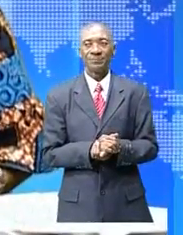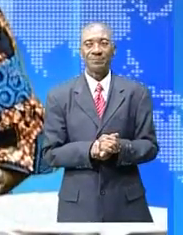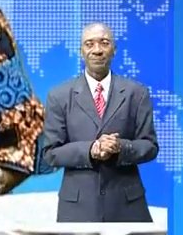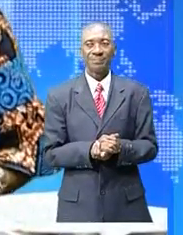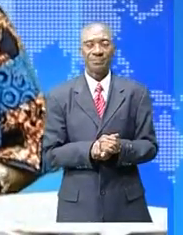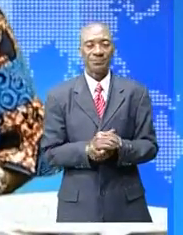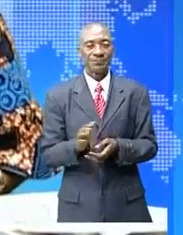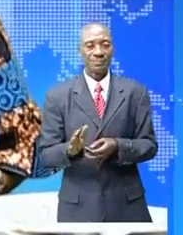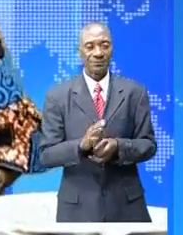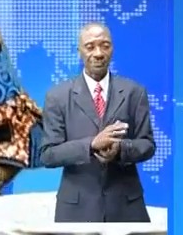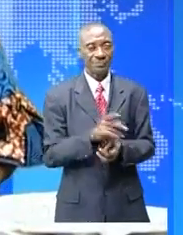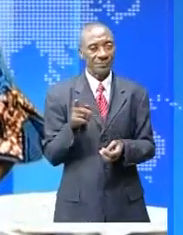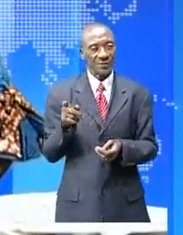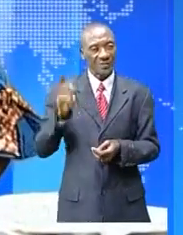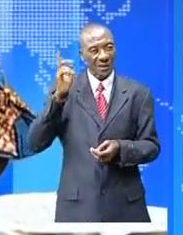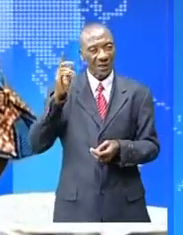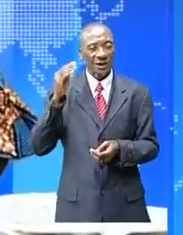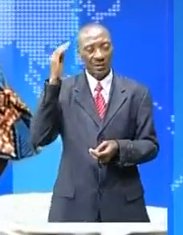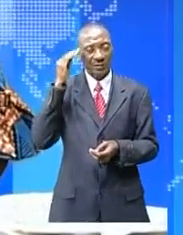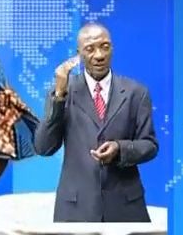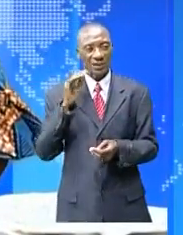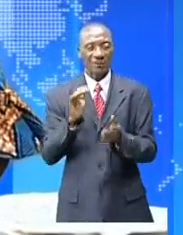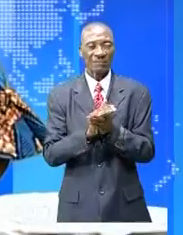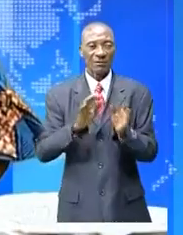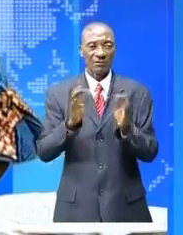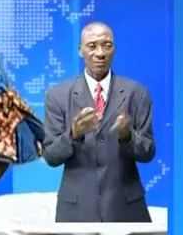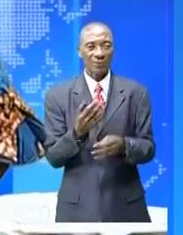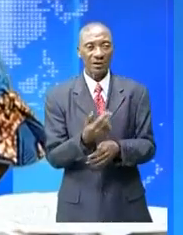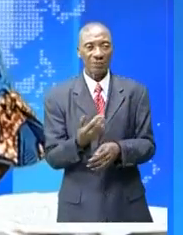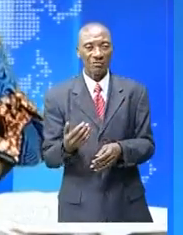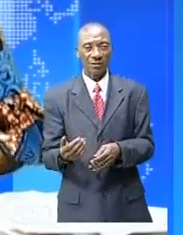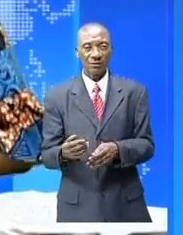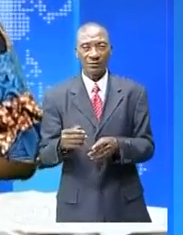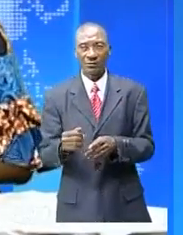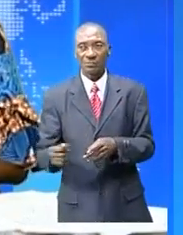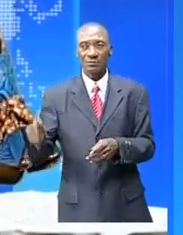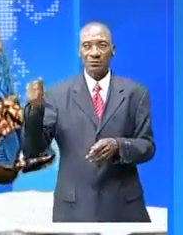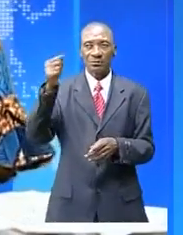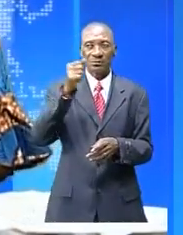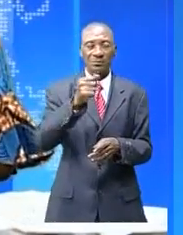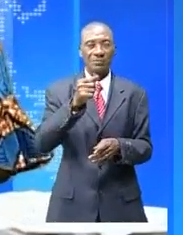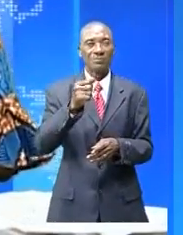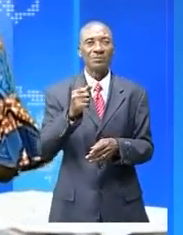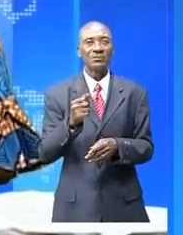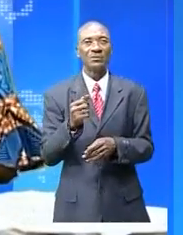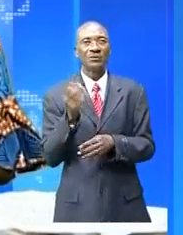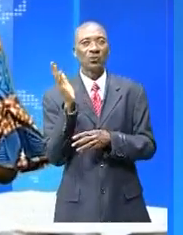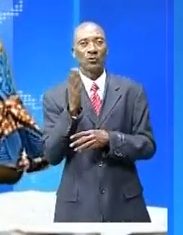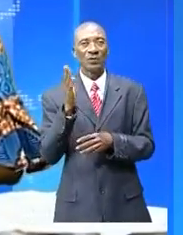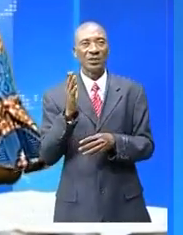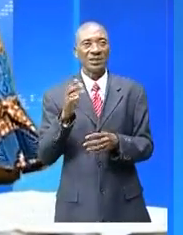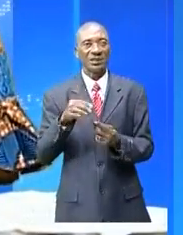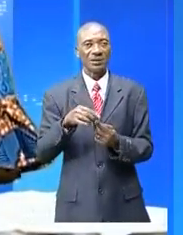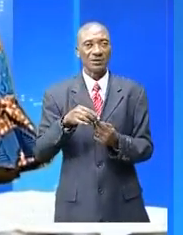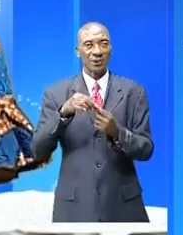Elle fut ministre du genre, famille et enfants. Elle vient d'être élevée au rang de conseillère spéciale de la secrétaire exécutive